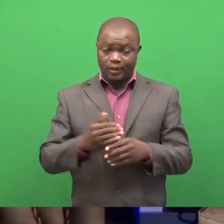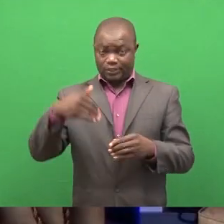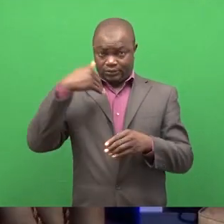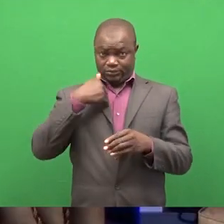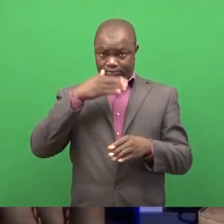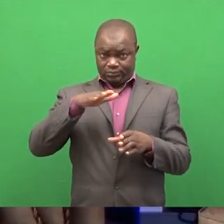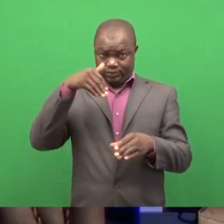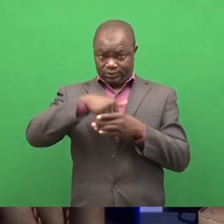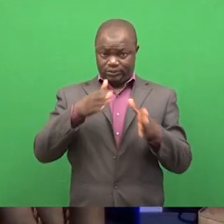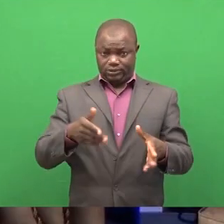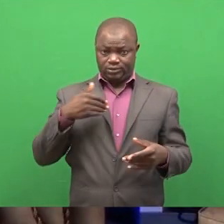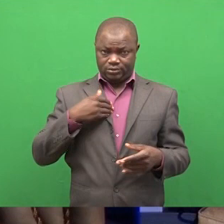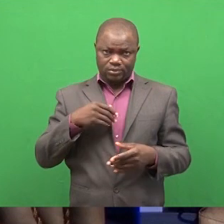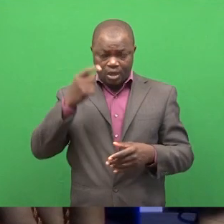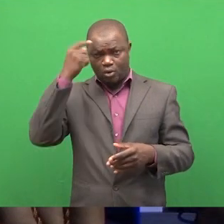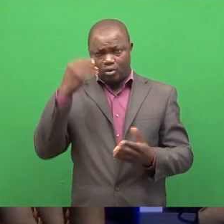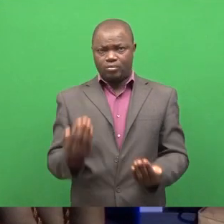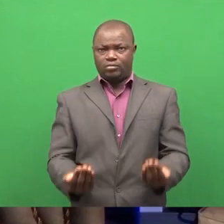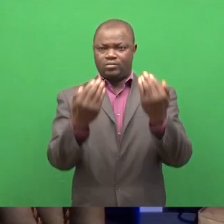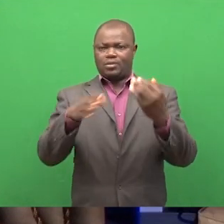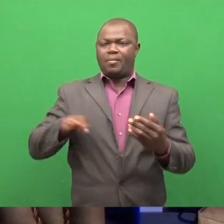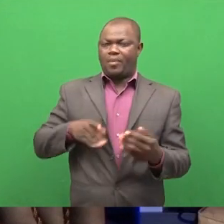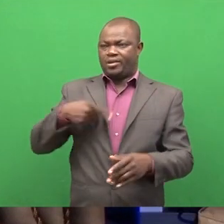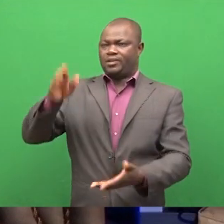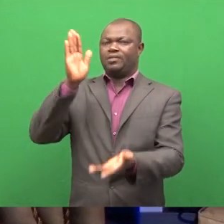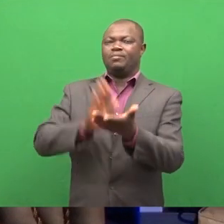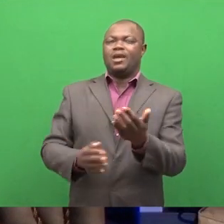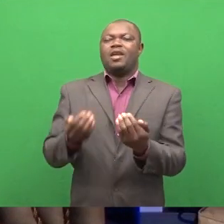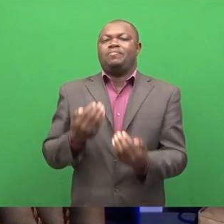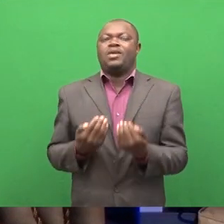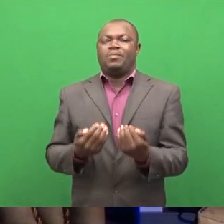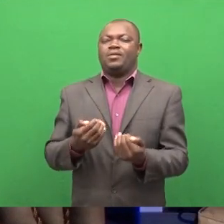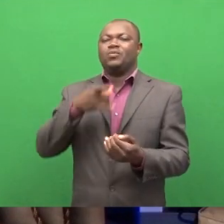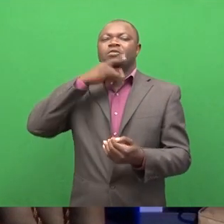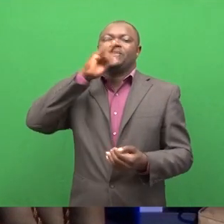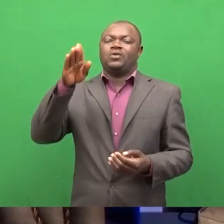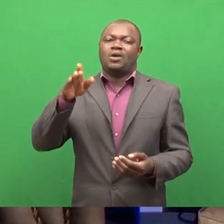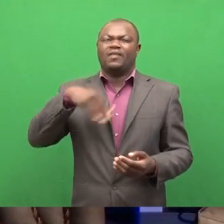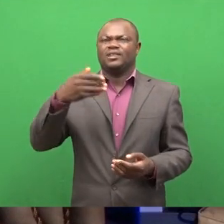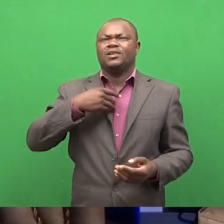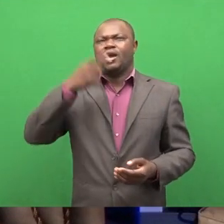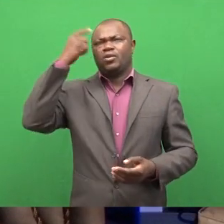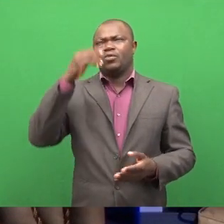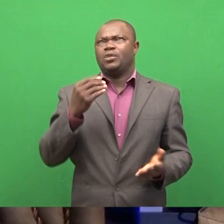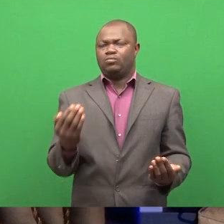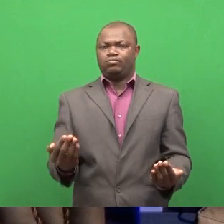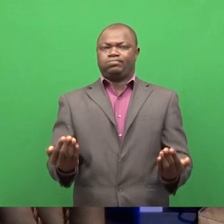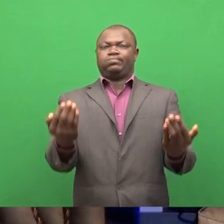isusu patiri pano takatokura tichitoudzwa kuti mai vaenda kunotenga mwana kukirinika takazodzingara tozvizivawo